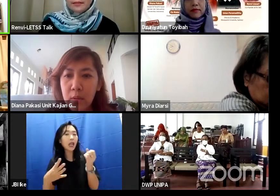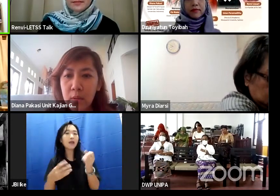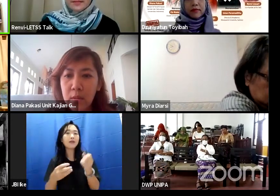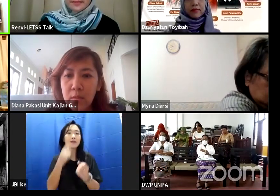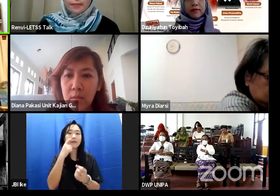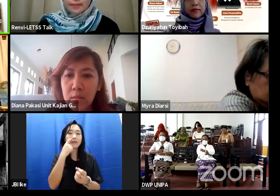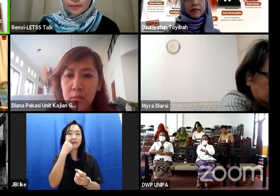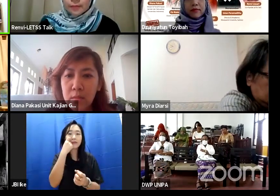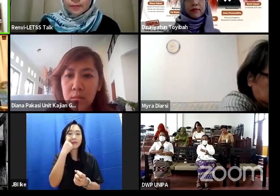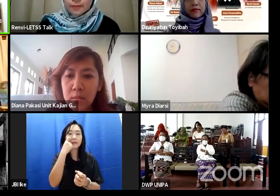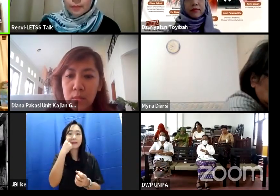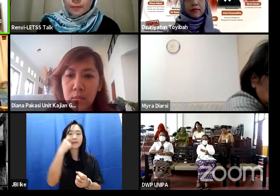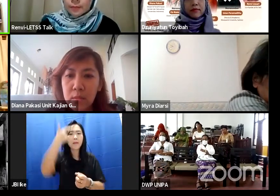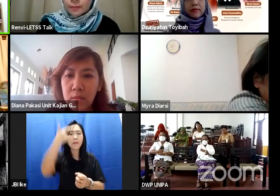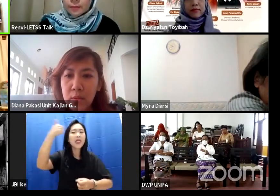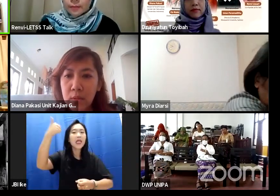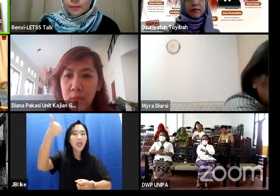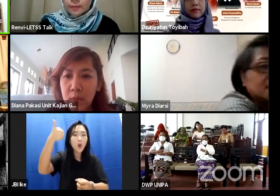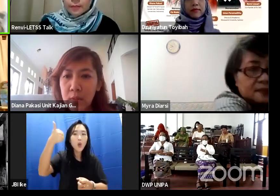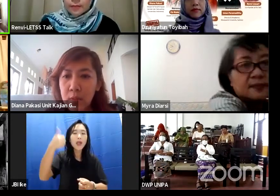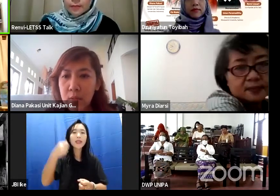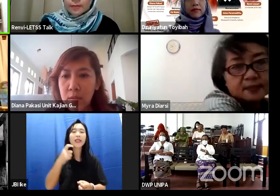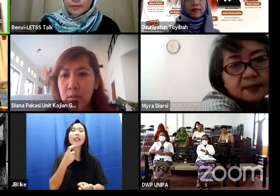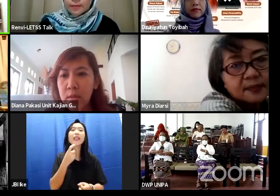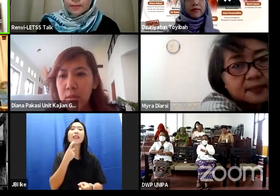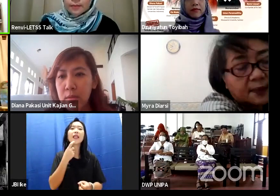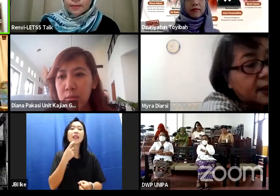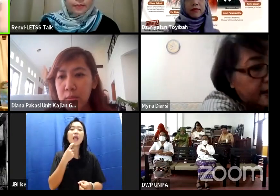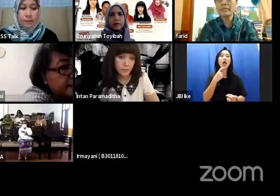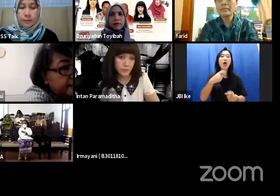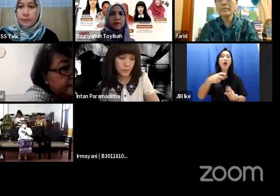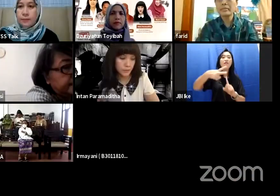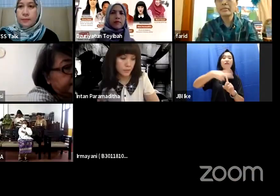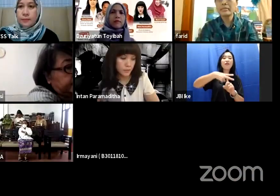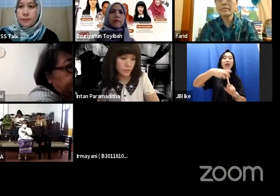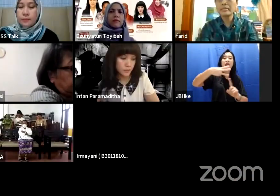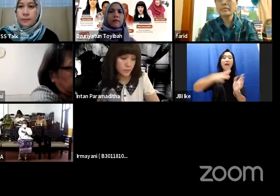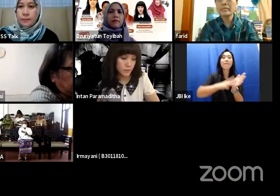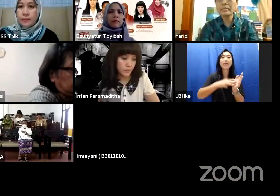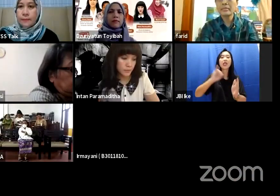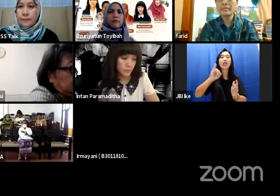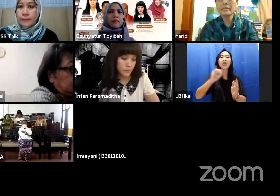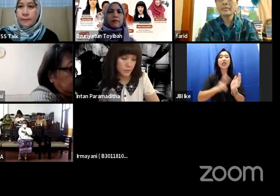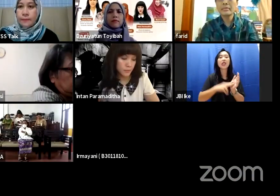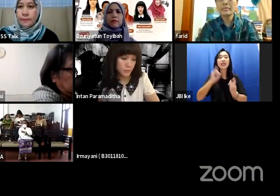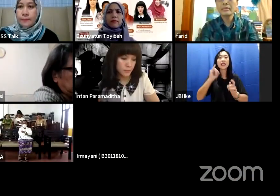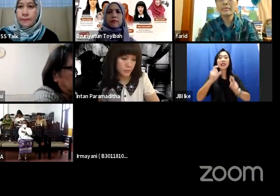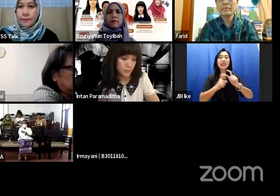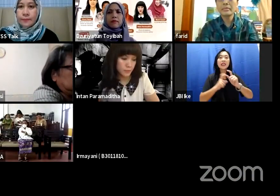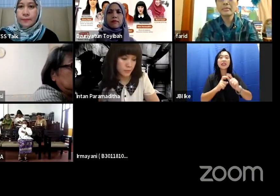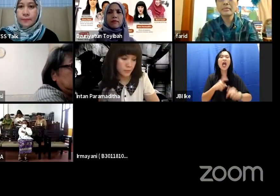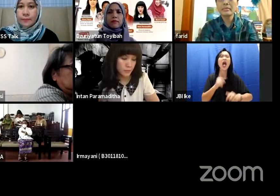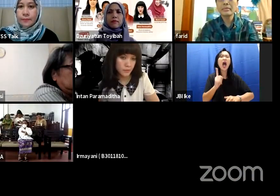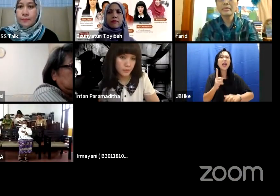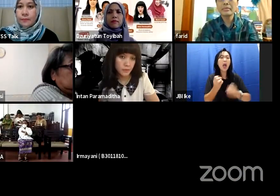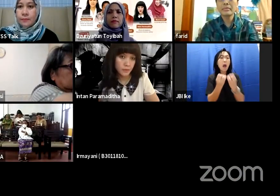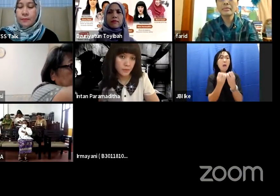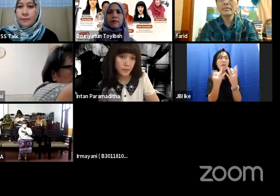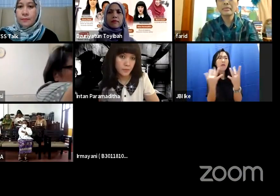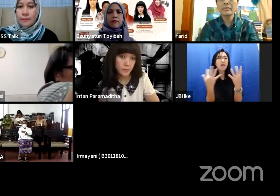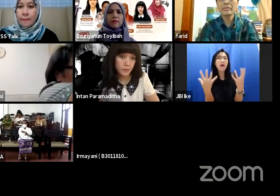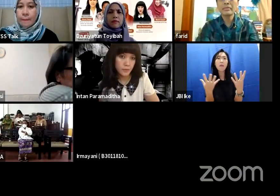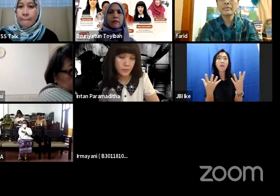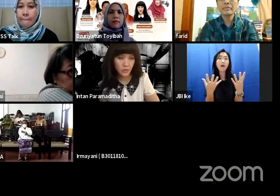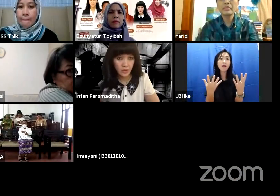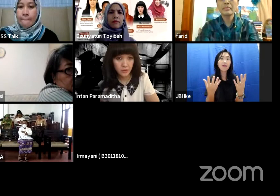feminist gitu itu udah sejauh mana sih? Seberapa banyak sih sudah gitu ya diproduksi dan didistribusikan, bukan hanya di dalam kampus tapi